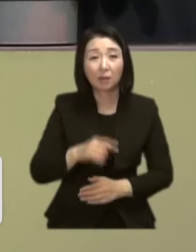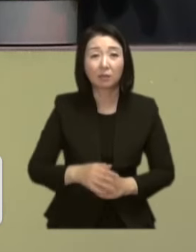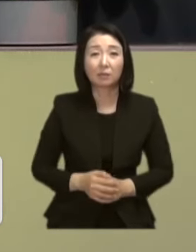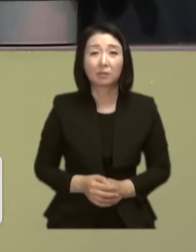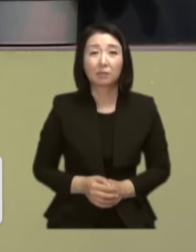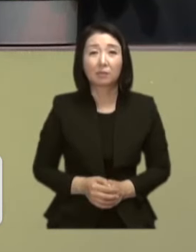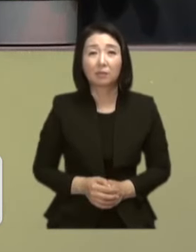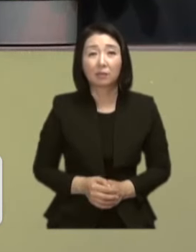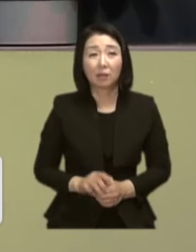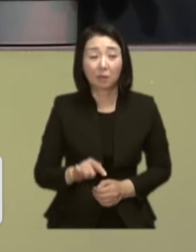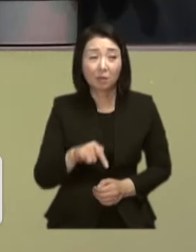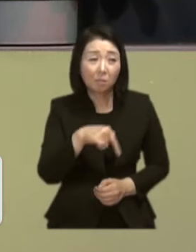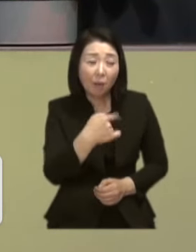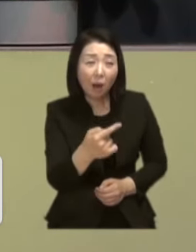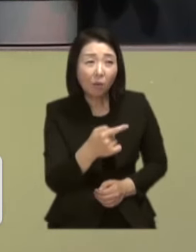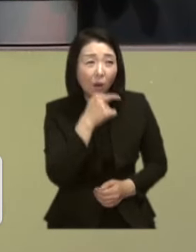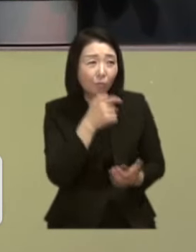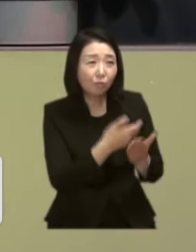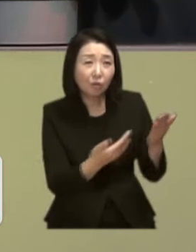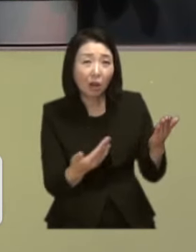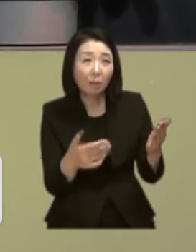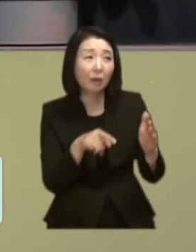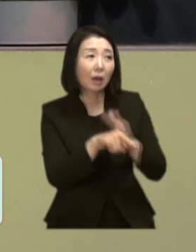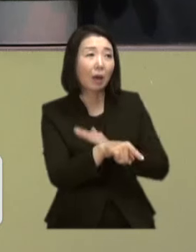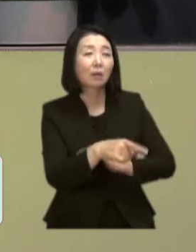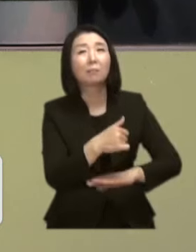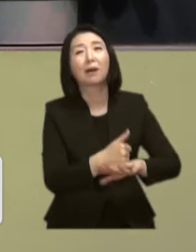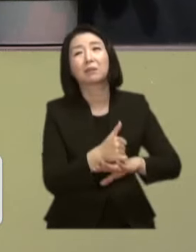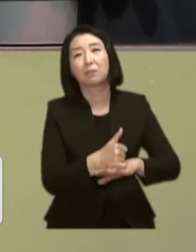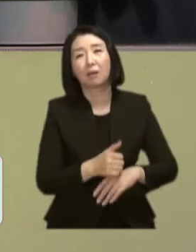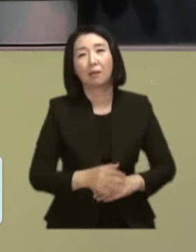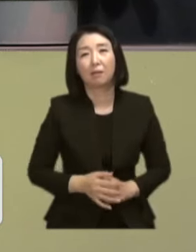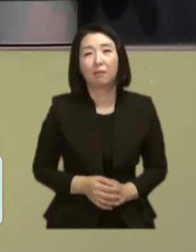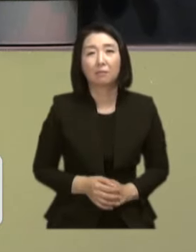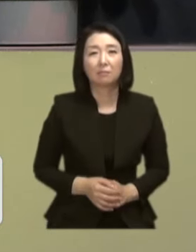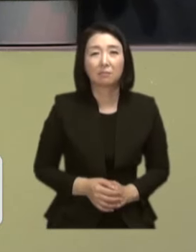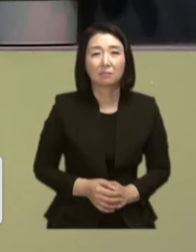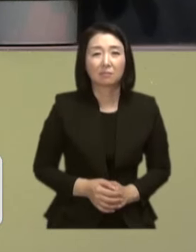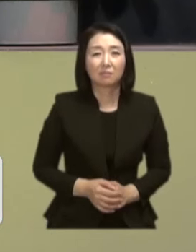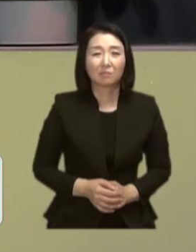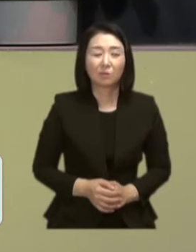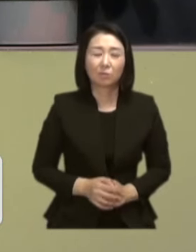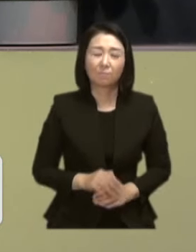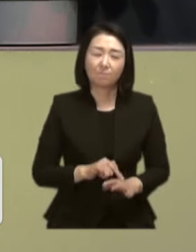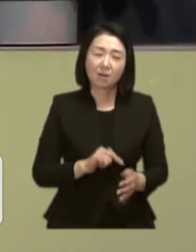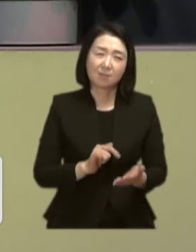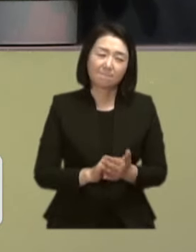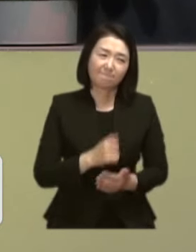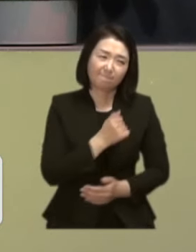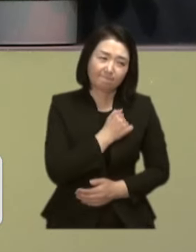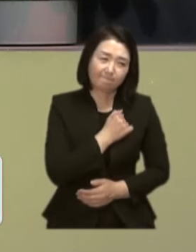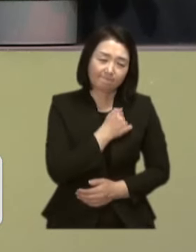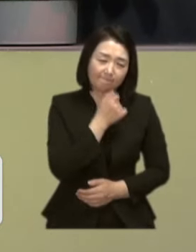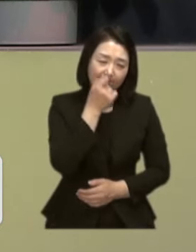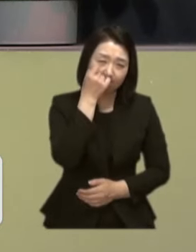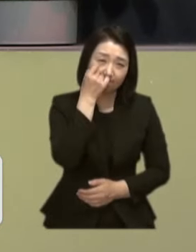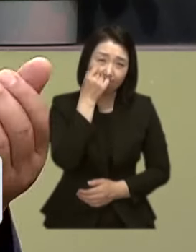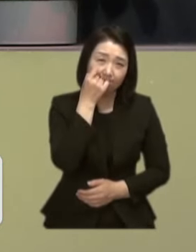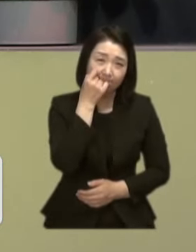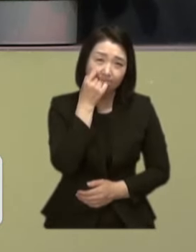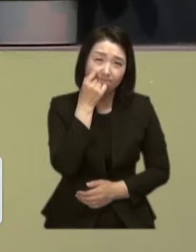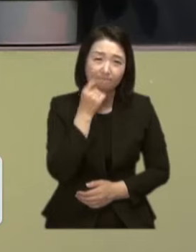텐데 바로 옆에 내과였어요. 그래서 갔는데 그것이 마지막이 됐습니다. 너무나 가슴이 아팠었어요. 그때는요. 저보다